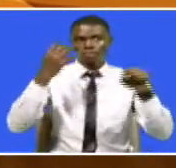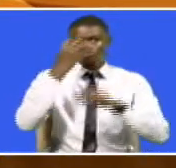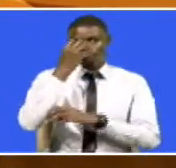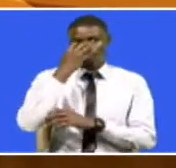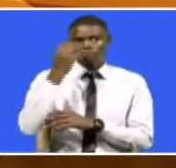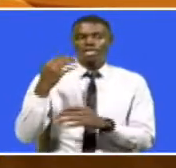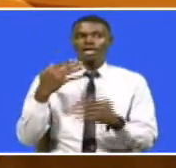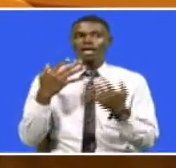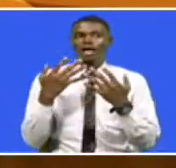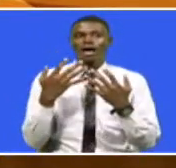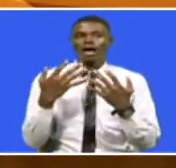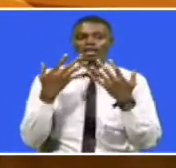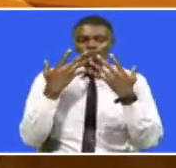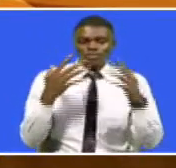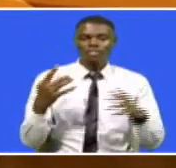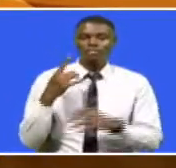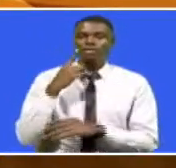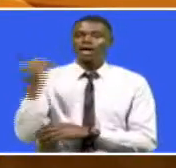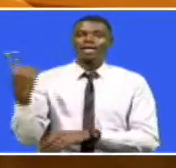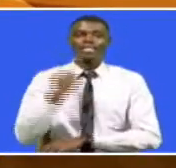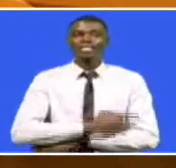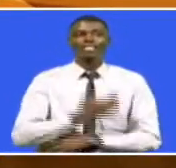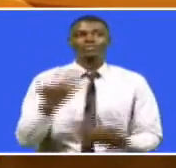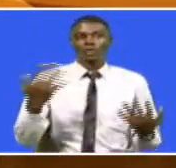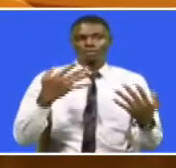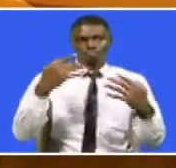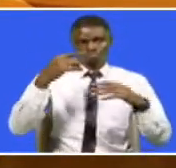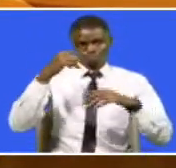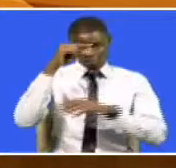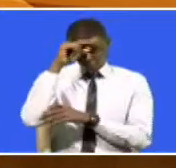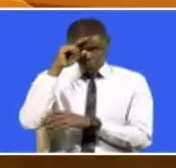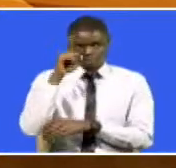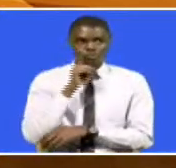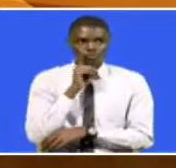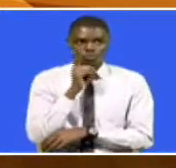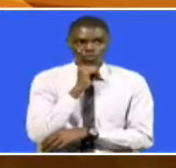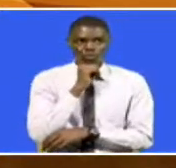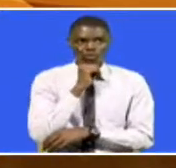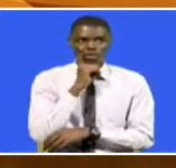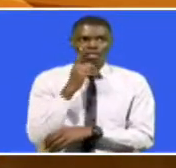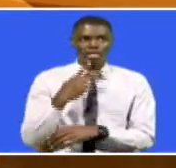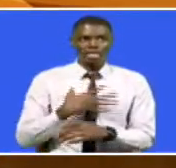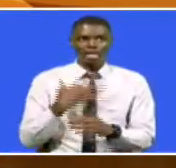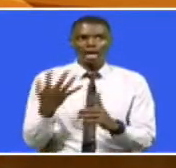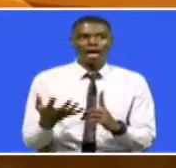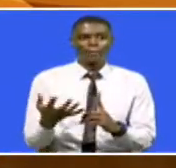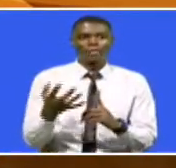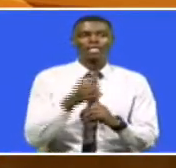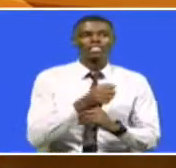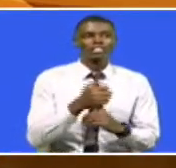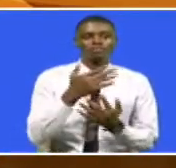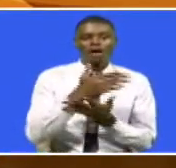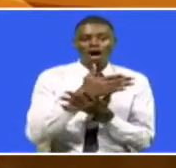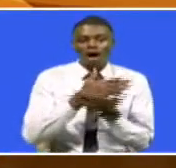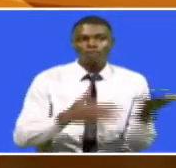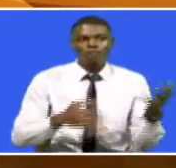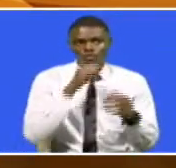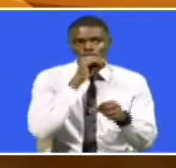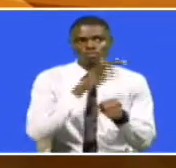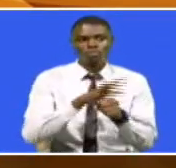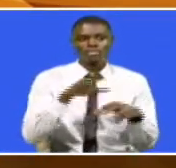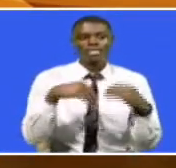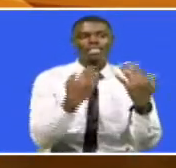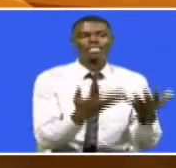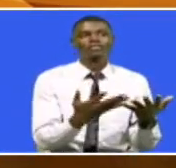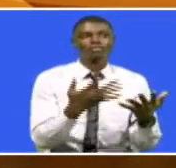akihitimisha siku zake 100 mamlakani hapo kesho, akiwa ametimiza takriban nusu tu ya ahadi ambazo